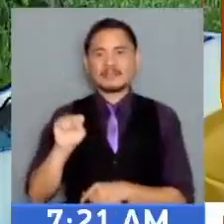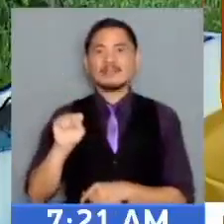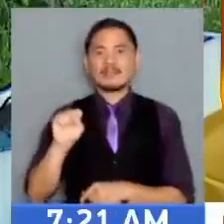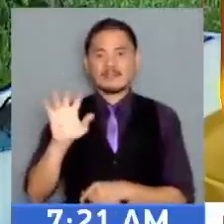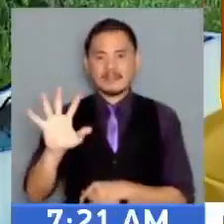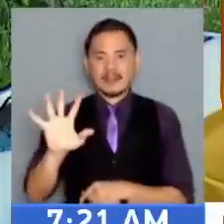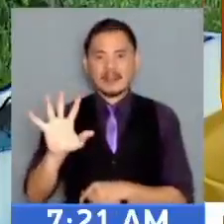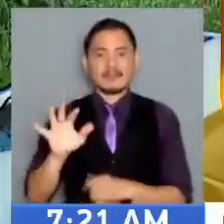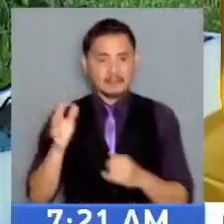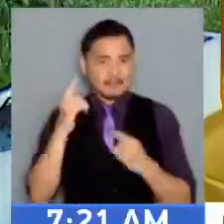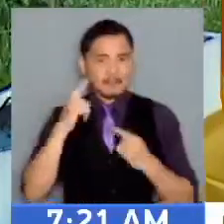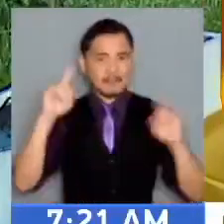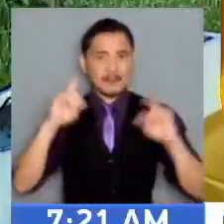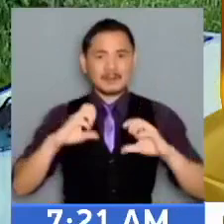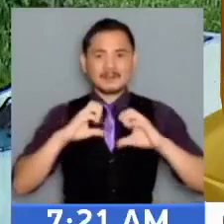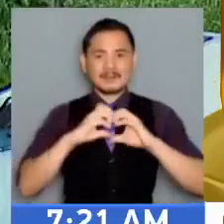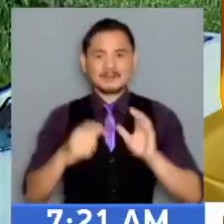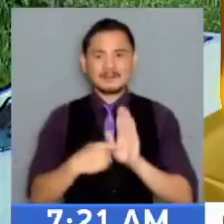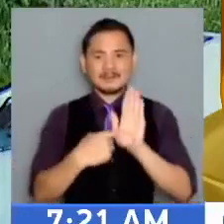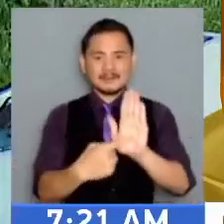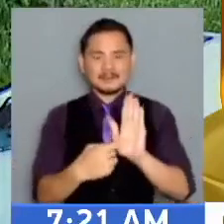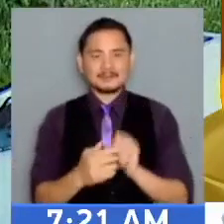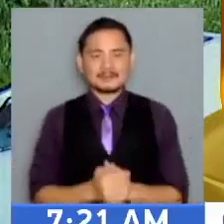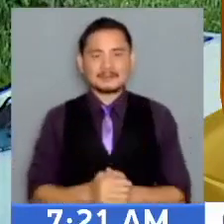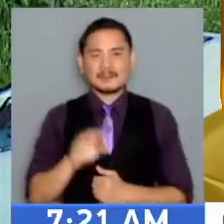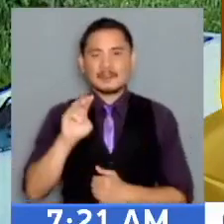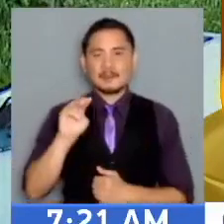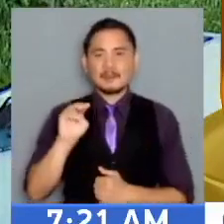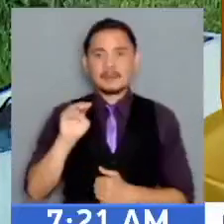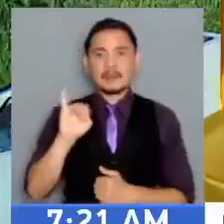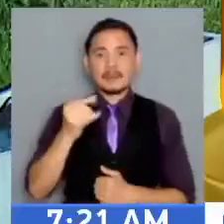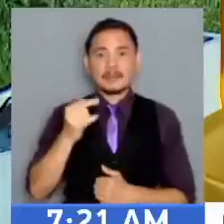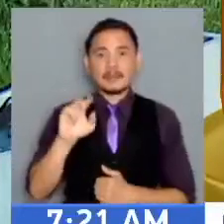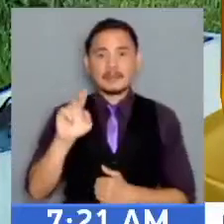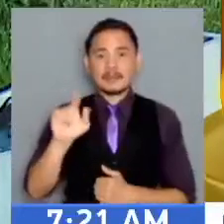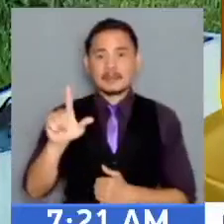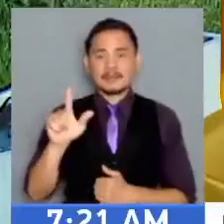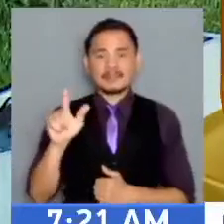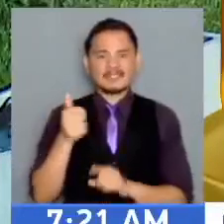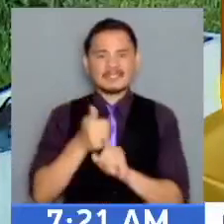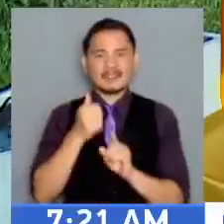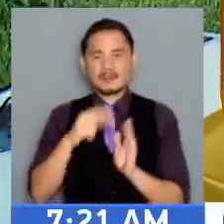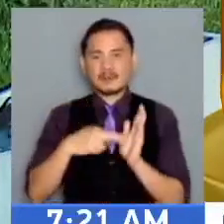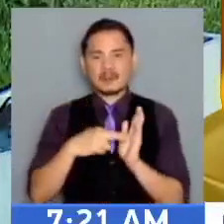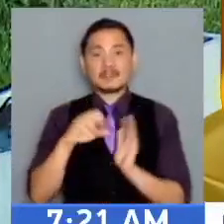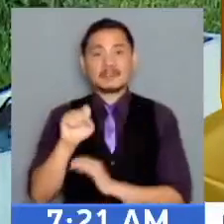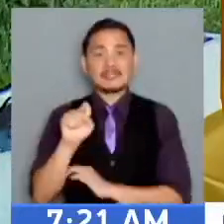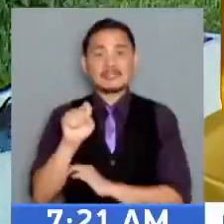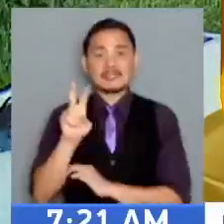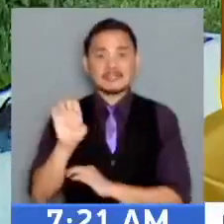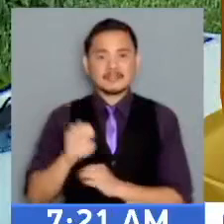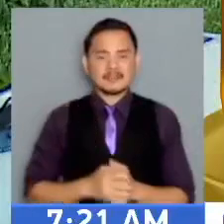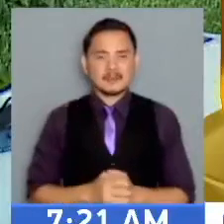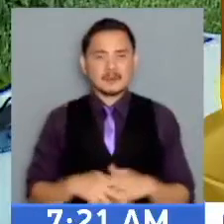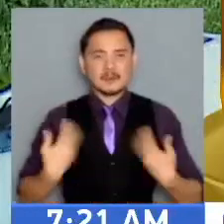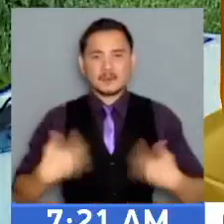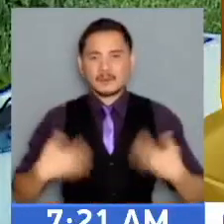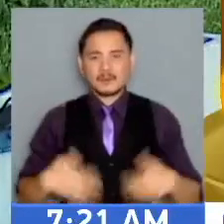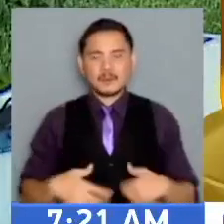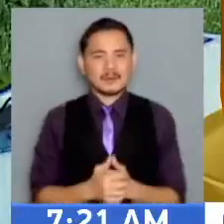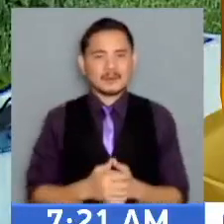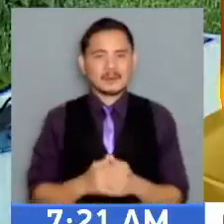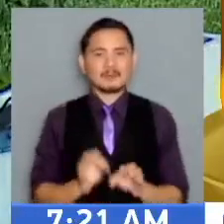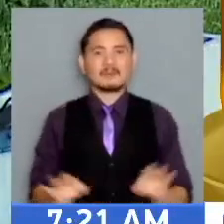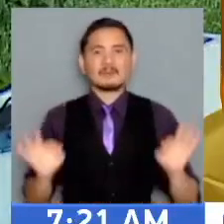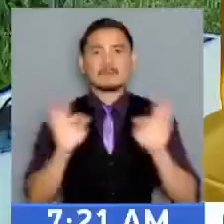Network. Yes, para kay Miguel Tanfelix, nagaganap nilang si Steve Armstrong, isa ito sa pinakamalaking break sa kanyang career.